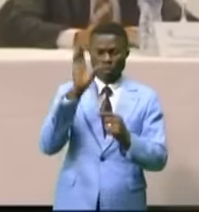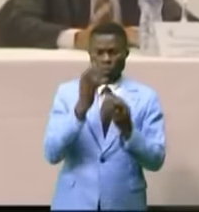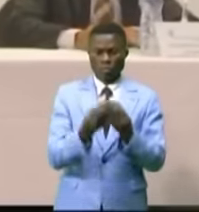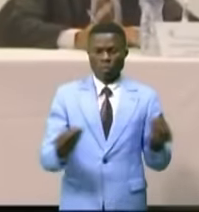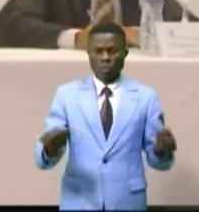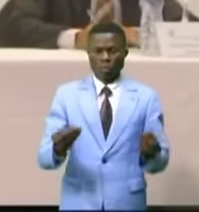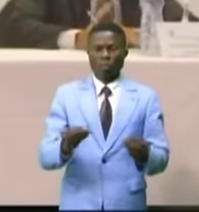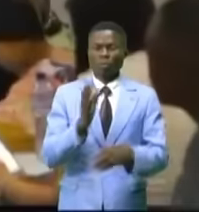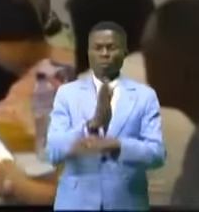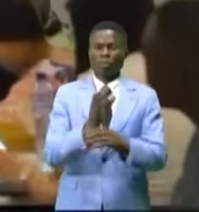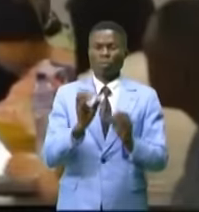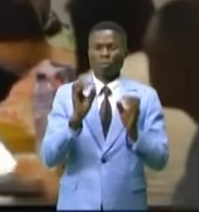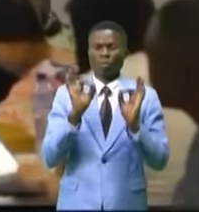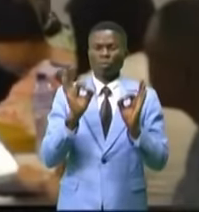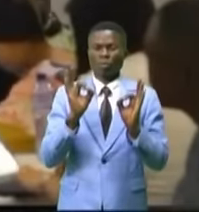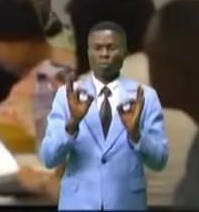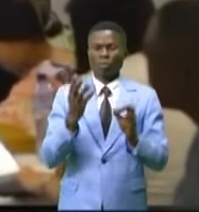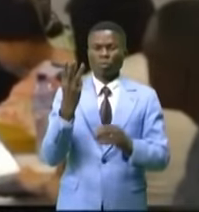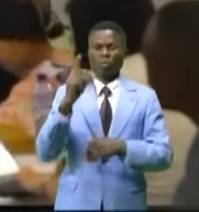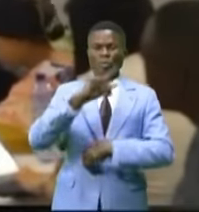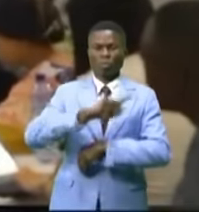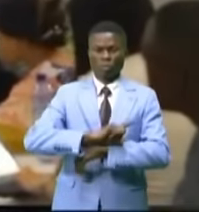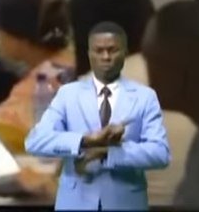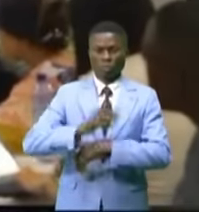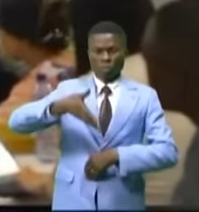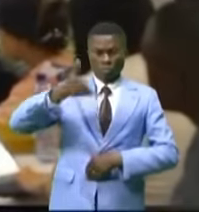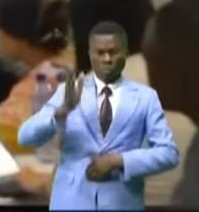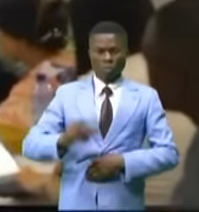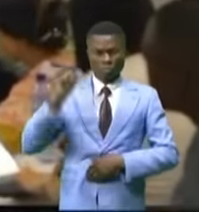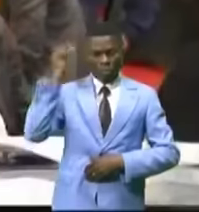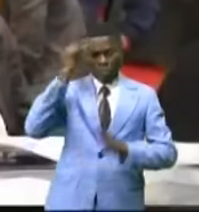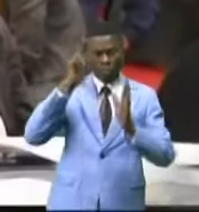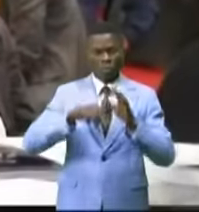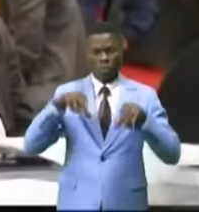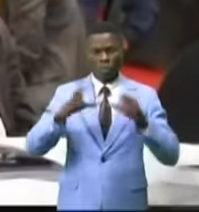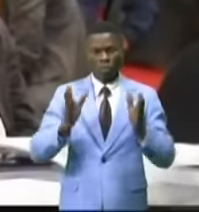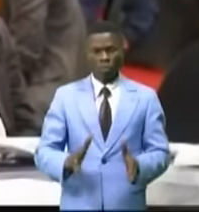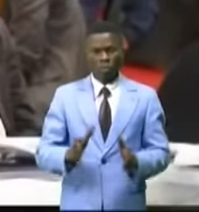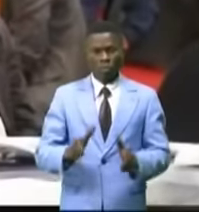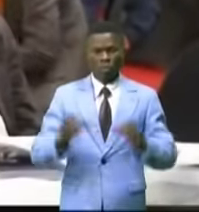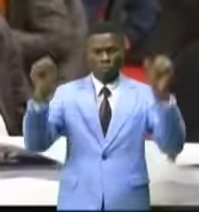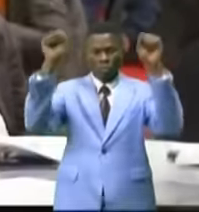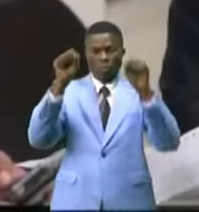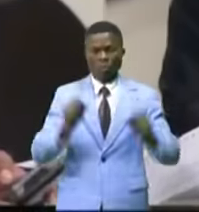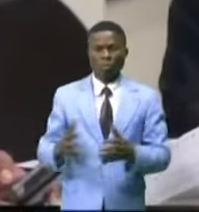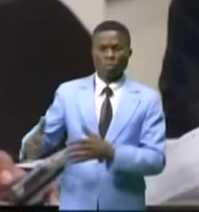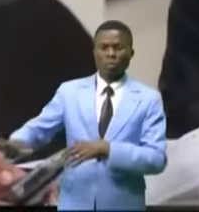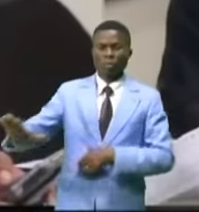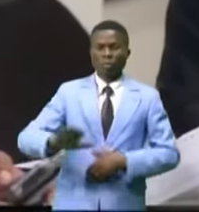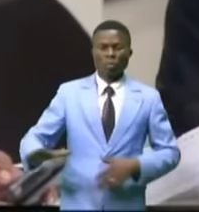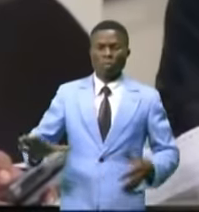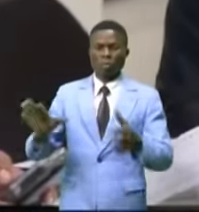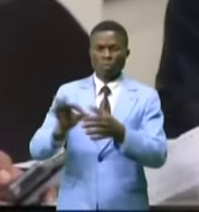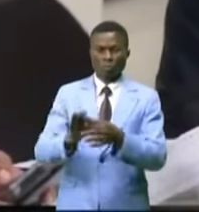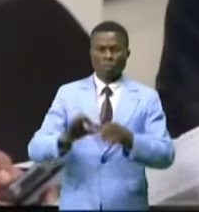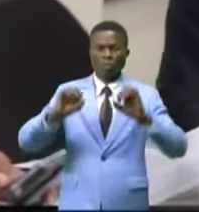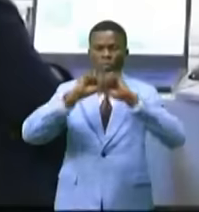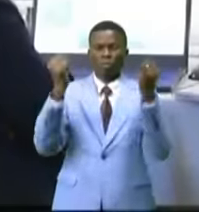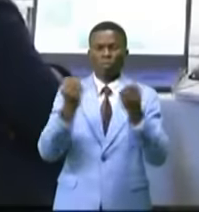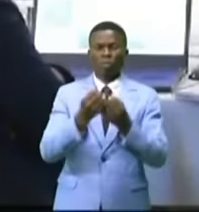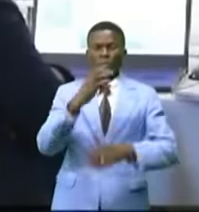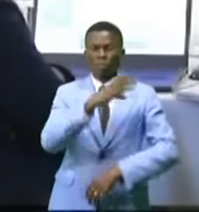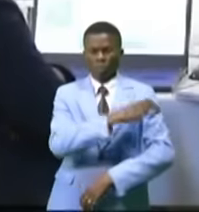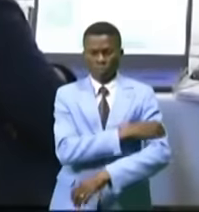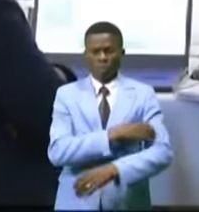nouvelles orientations. Durant 3 jours, les experts du gouvernement congolais, du système des Nations Unies et ceux de la société civile